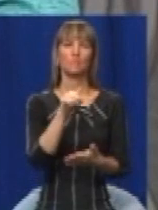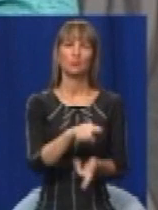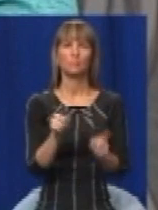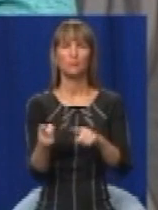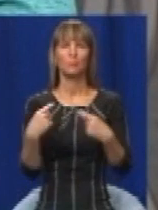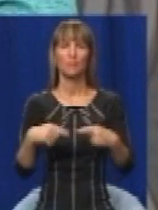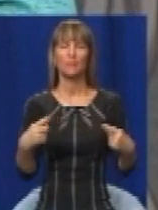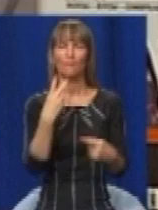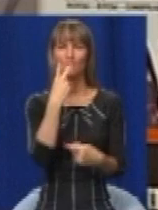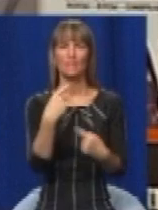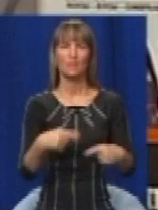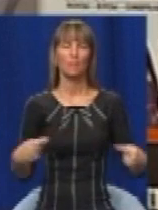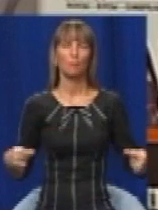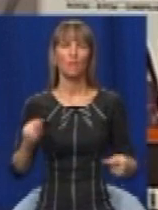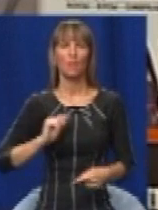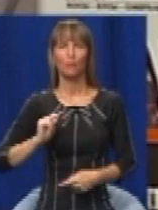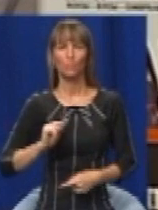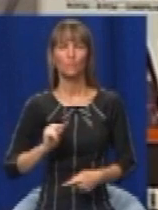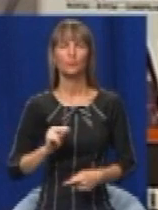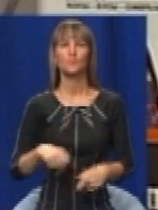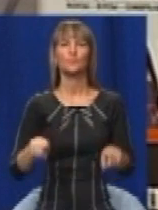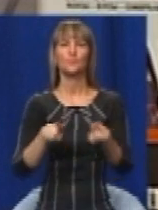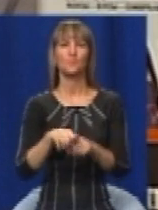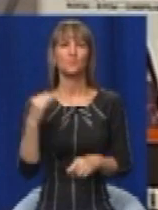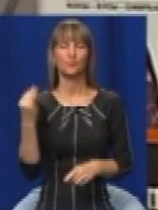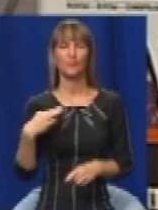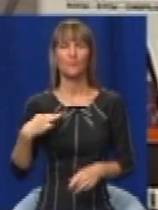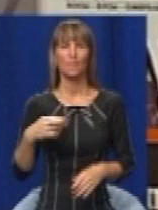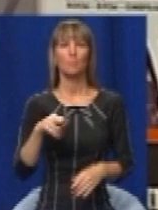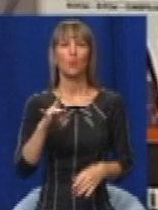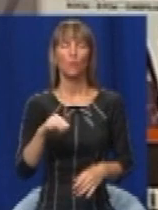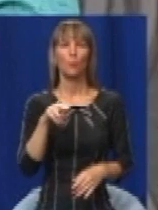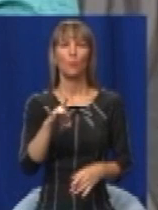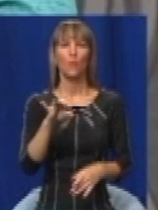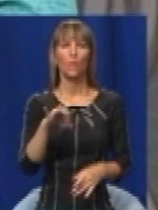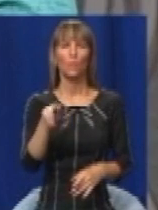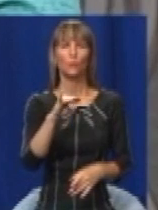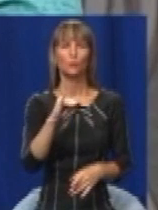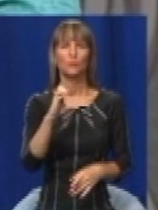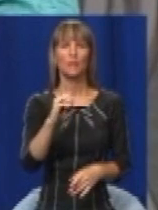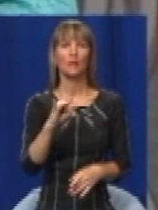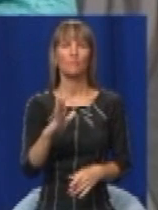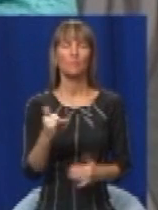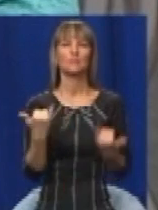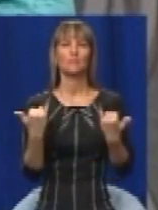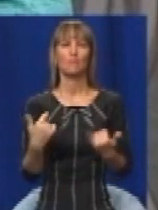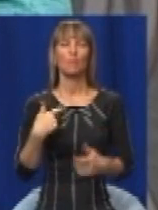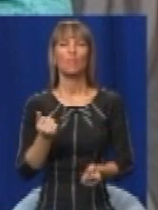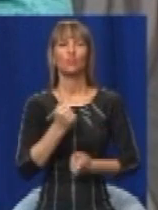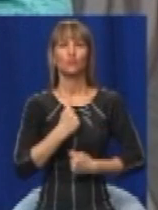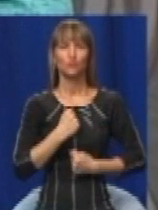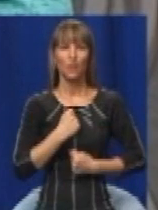і різними видами діяльності. Тож, такі от цікаві речі про продюсерів. А на сьогодні ми, на